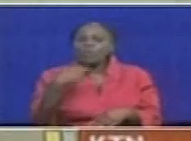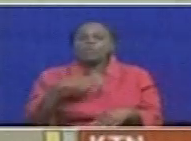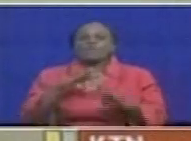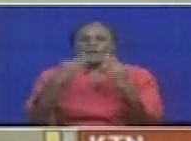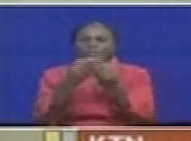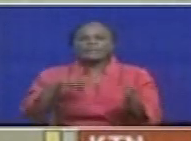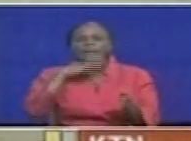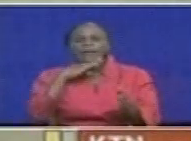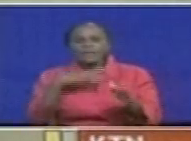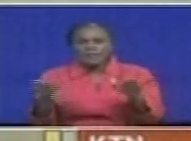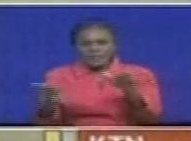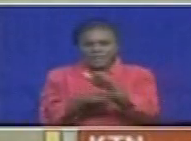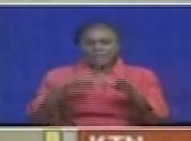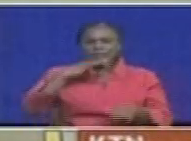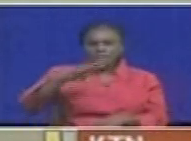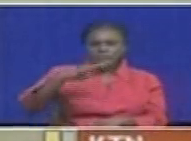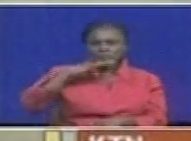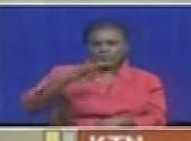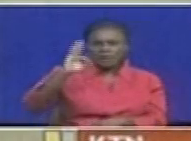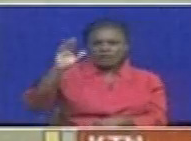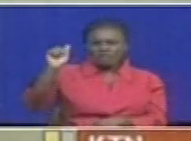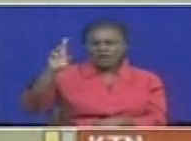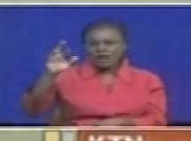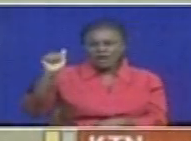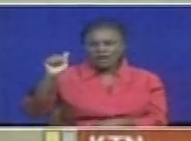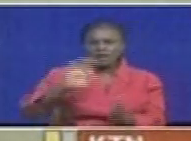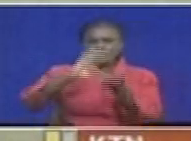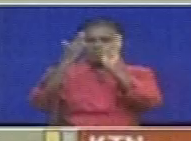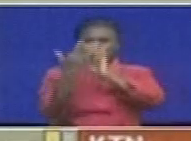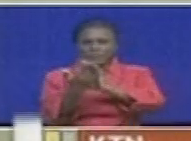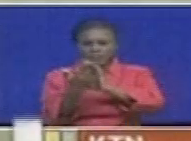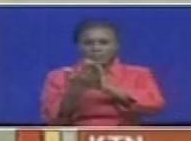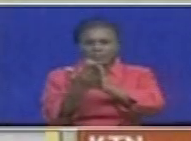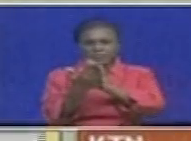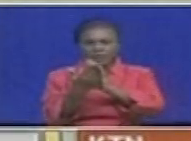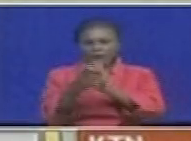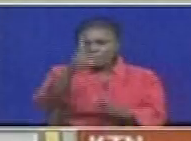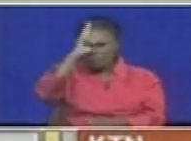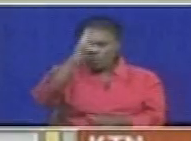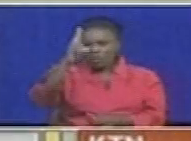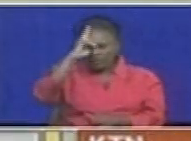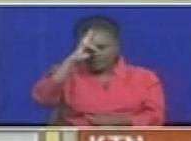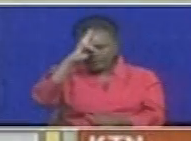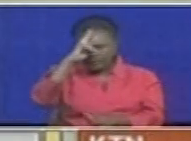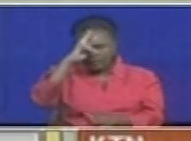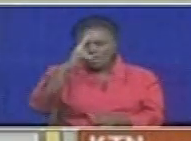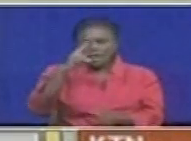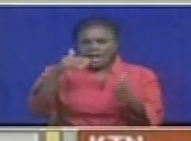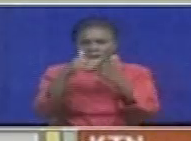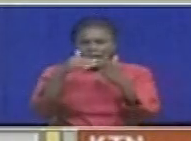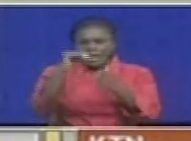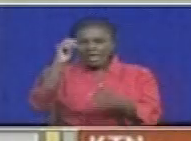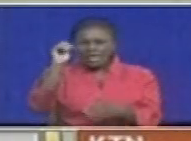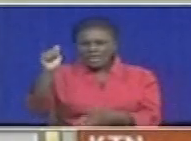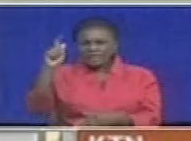aliyekuwa naibu wa spika wa bunge Farah Mahalim amefika katika majengo ya kitengo cha polisi cha kupambana na ugaidi cha